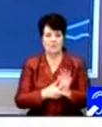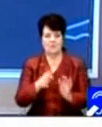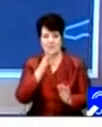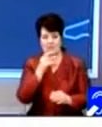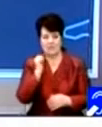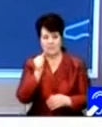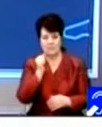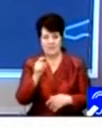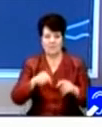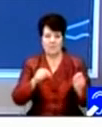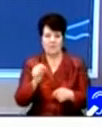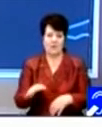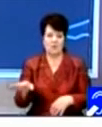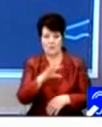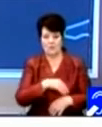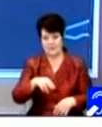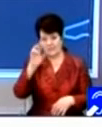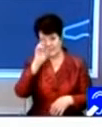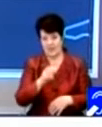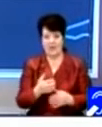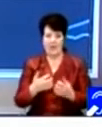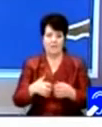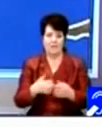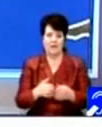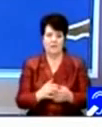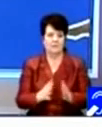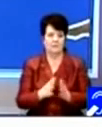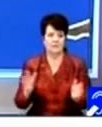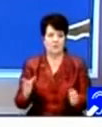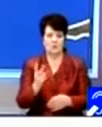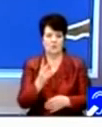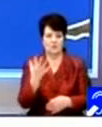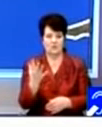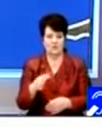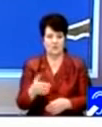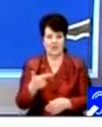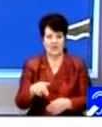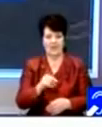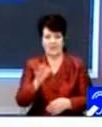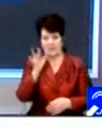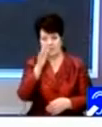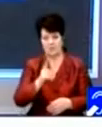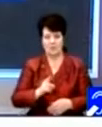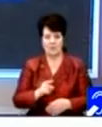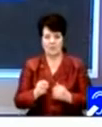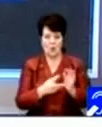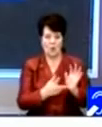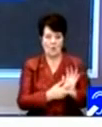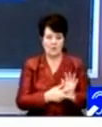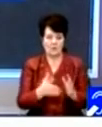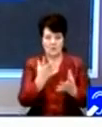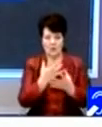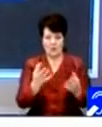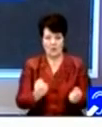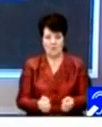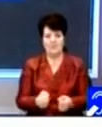ploua în aproape toată țara, iar maxima nu va trece de 25 de grade. La Chișinău așteptăm în jur de 18 grade în această